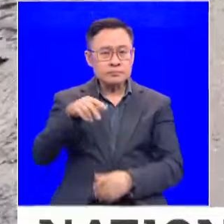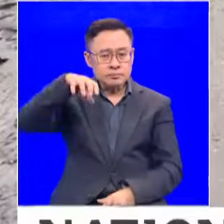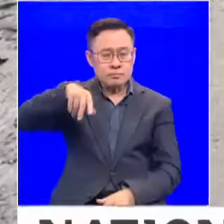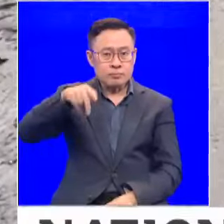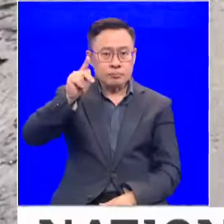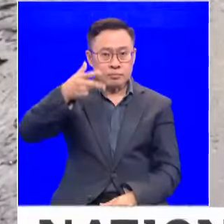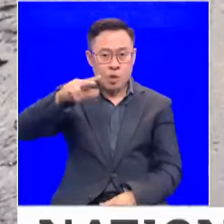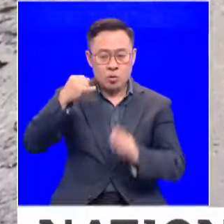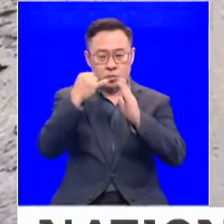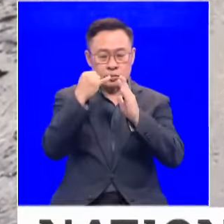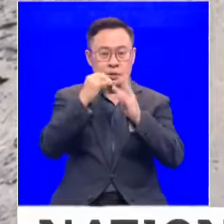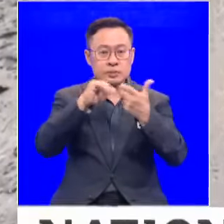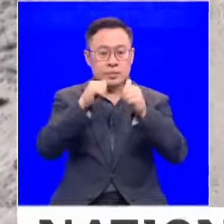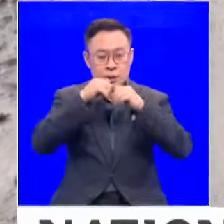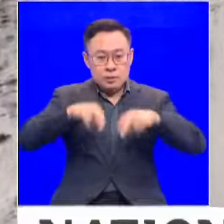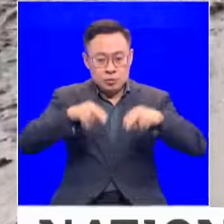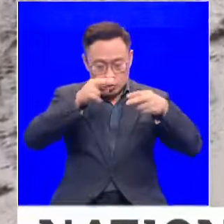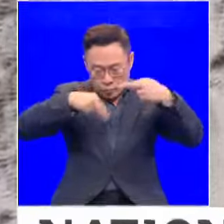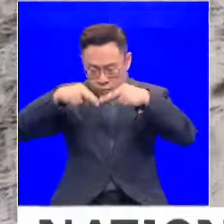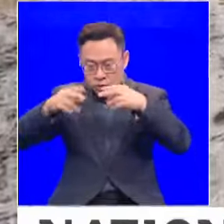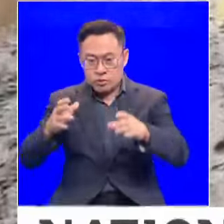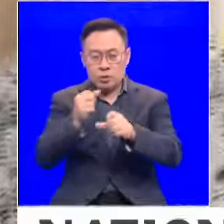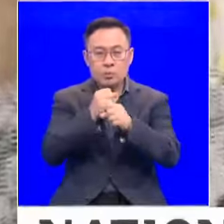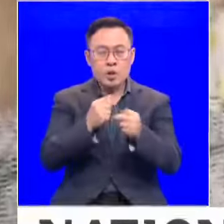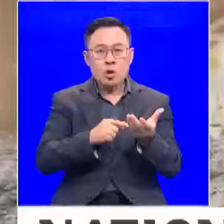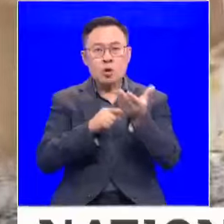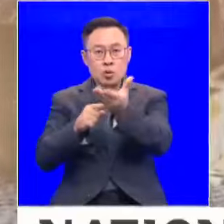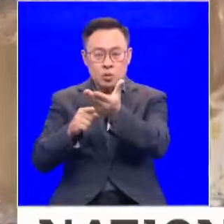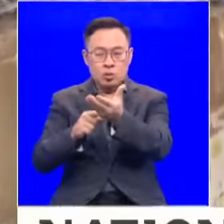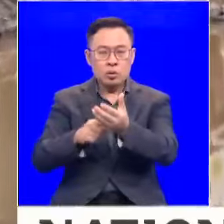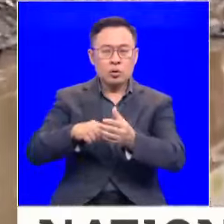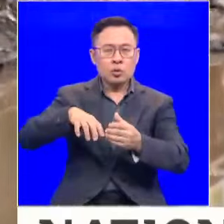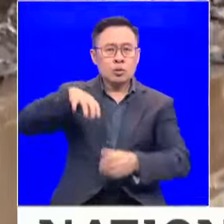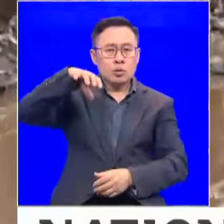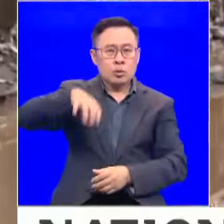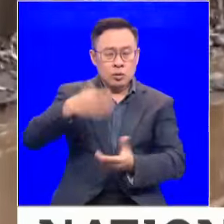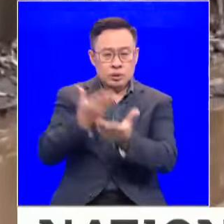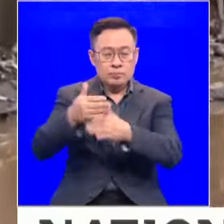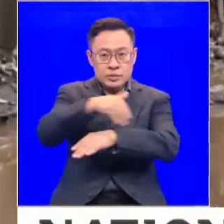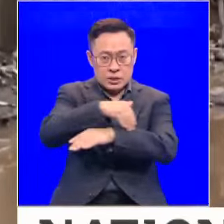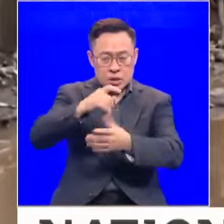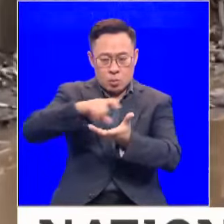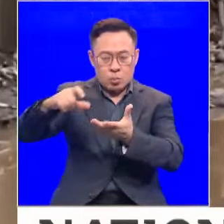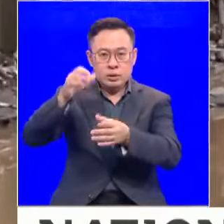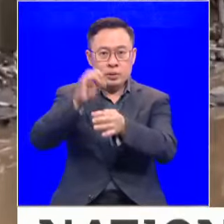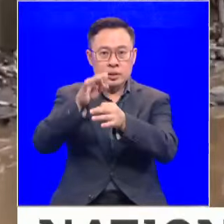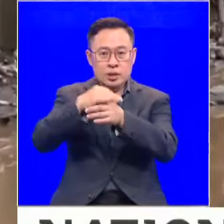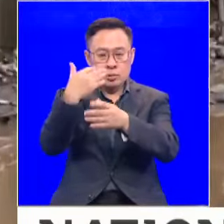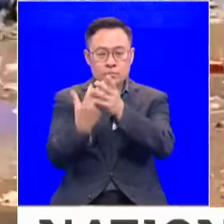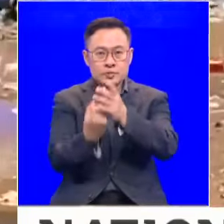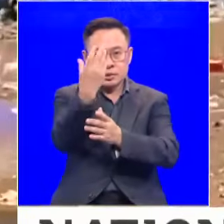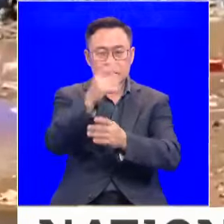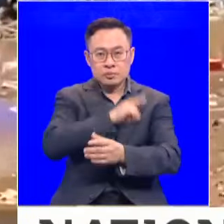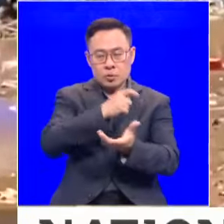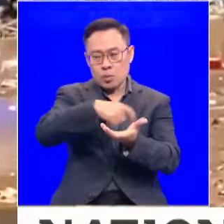ตรวจสอบความเสียหายแจ้งมายังส่วนกลางแล้วก็อนุมัติจากกรมบัญชีกลางอนุวัติเงินเข้าออมสินแล้วก็ไปจ่ายตรงให้กับประชาชนพรุ่ง